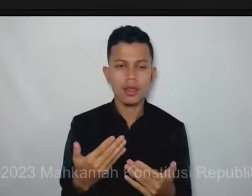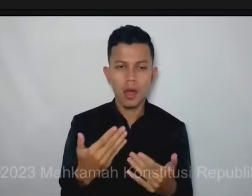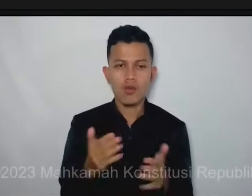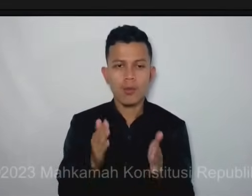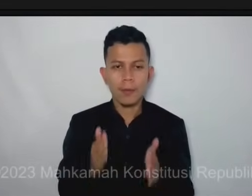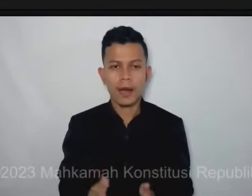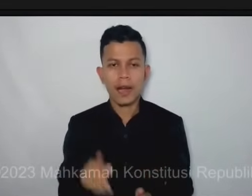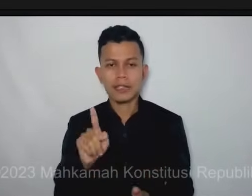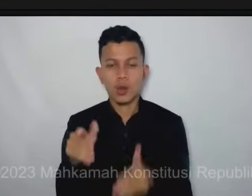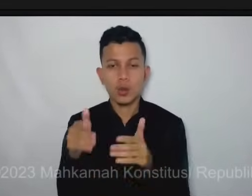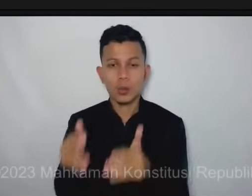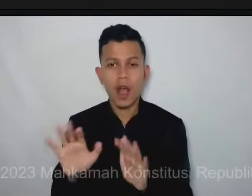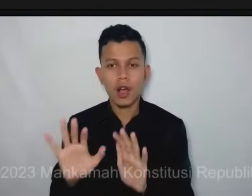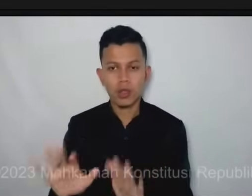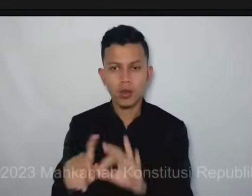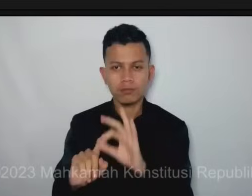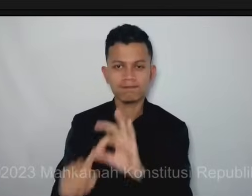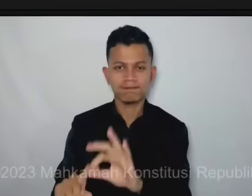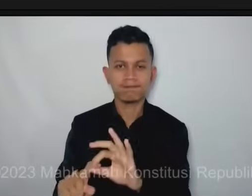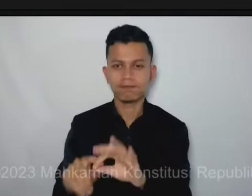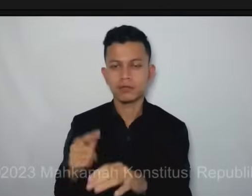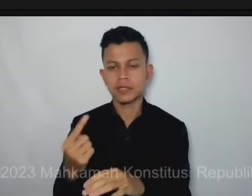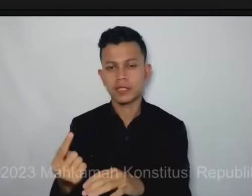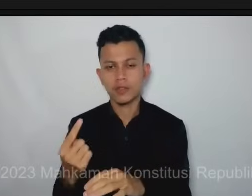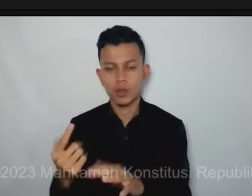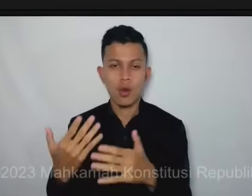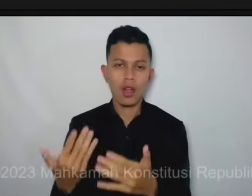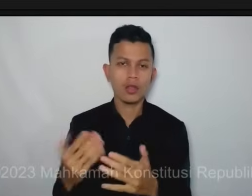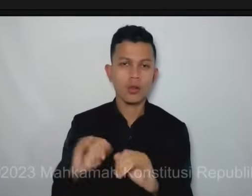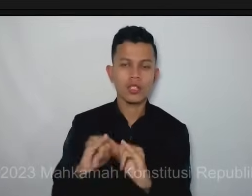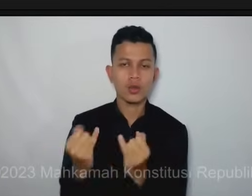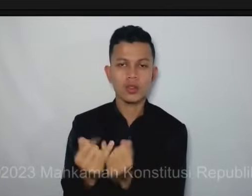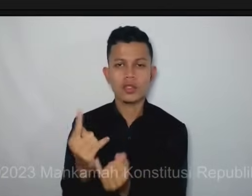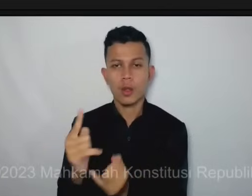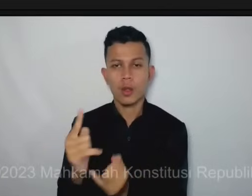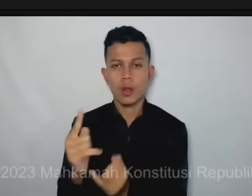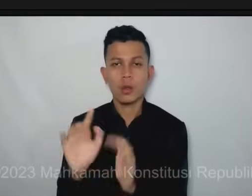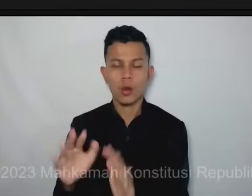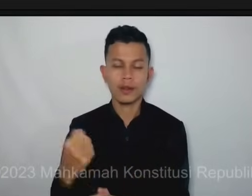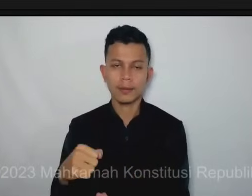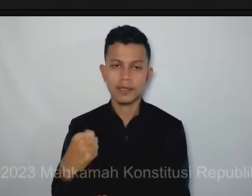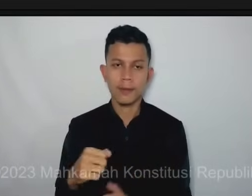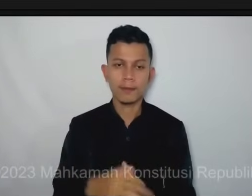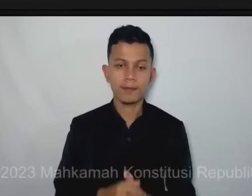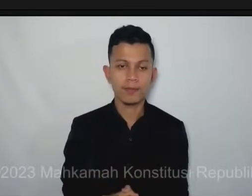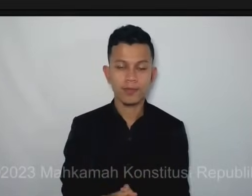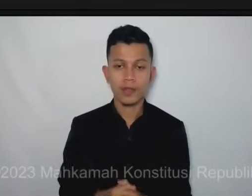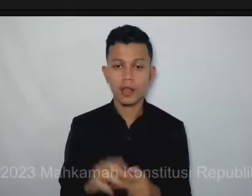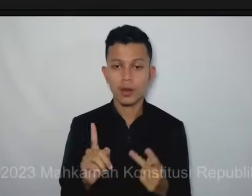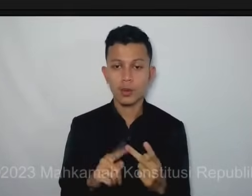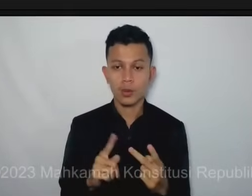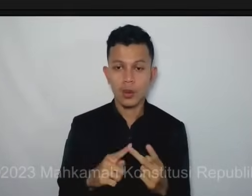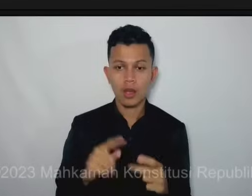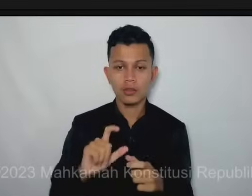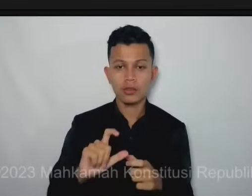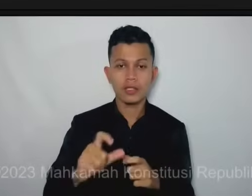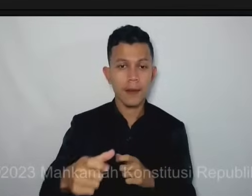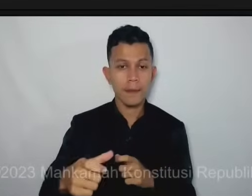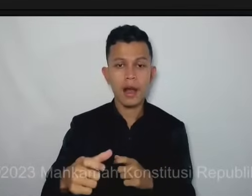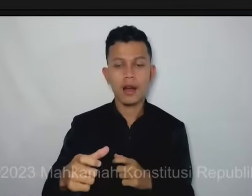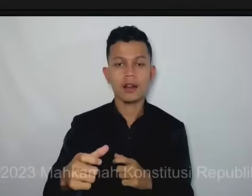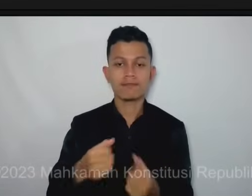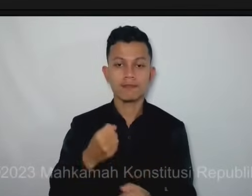satu pihak individu atau institusi saja kedua Sebagai pengingat bagi cabang dan pelaku kawasan kehakiman